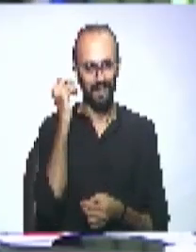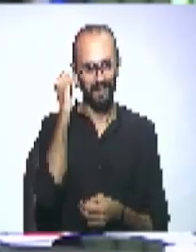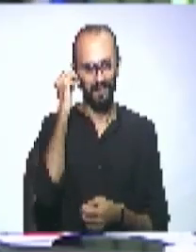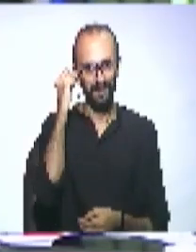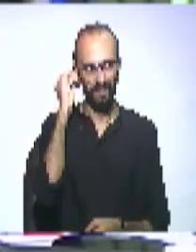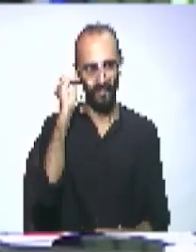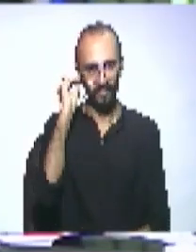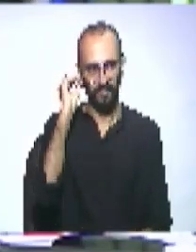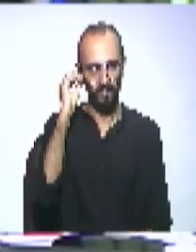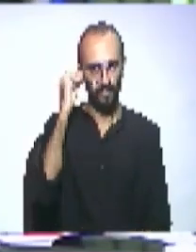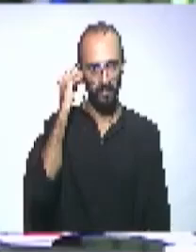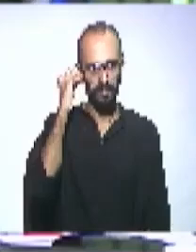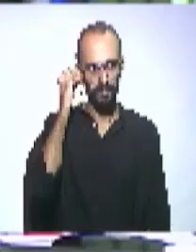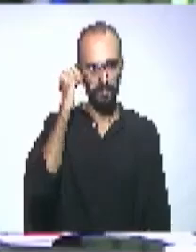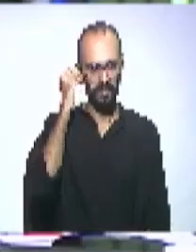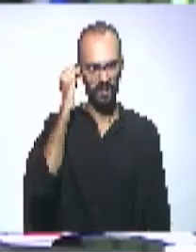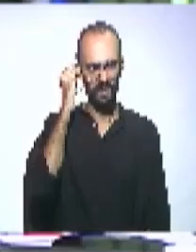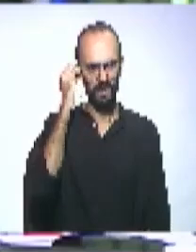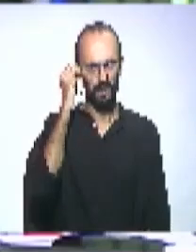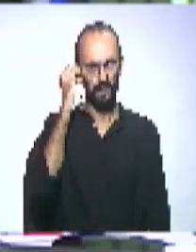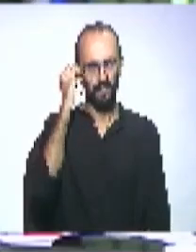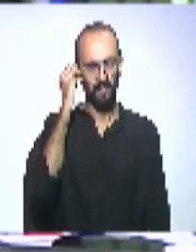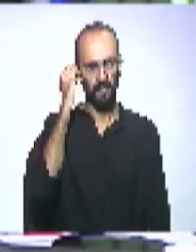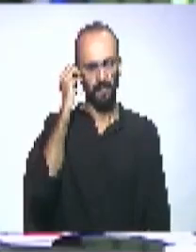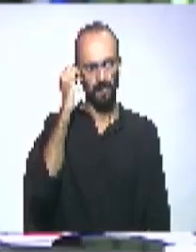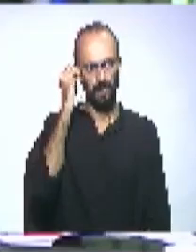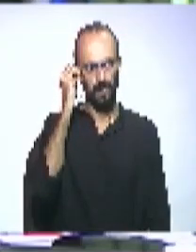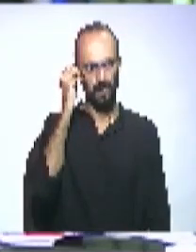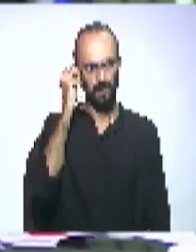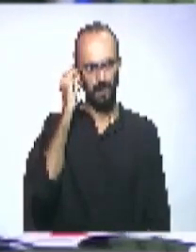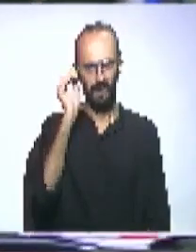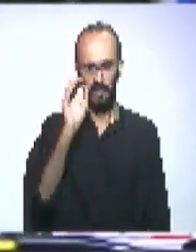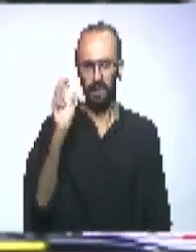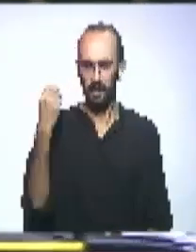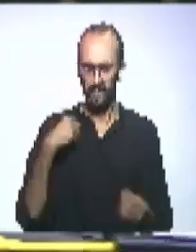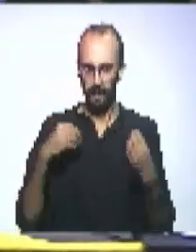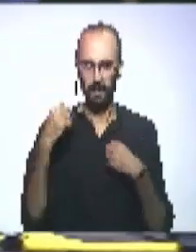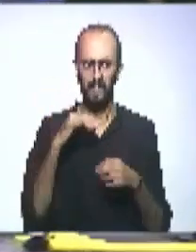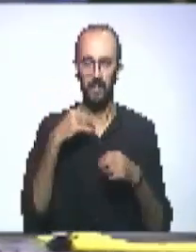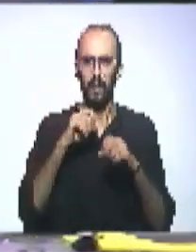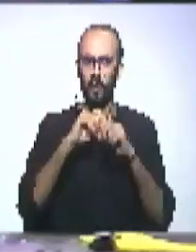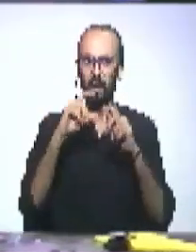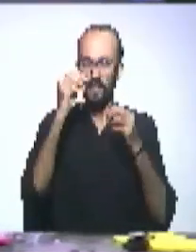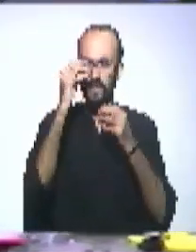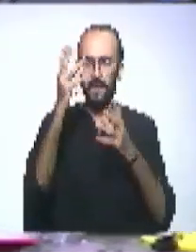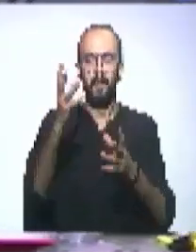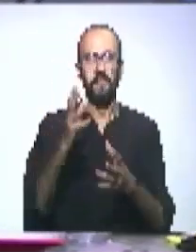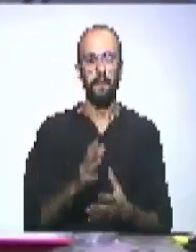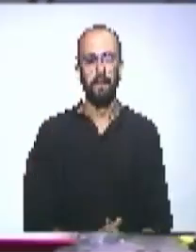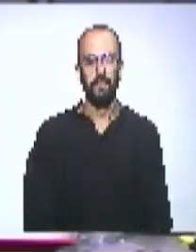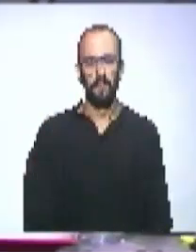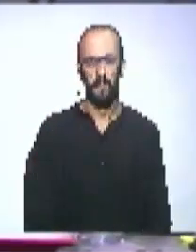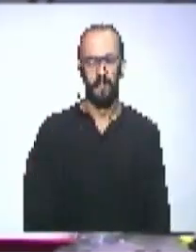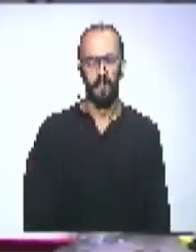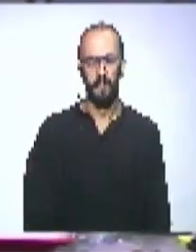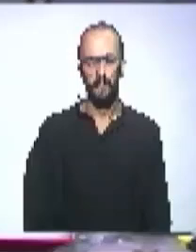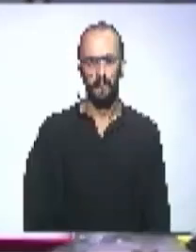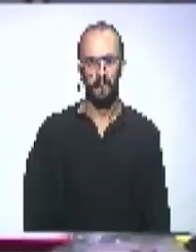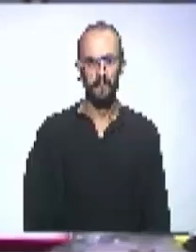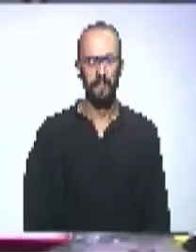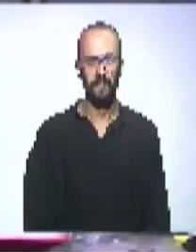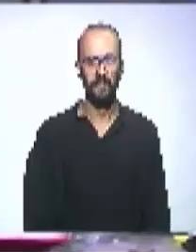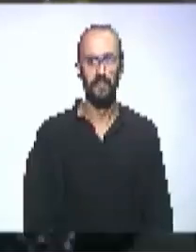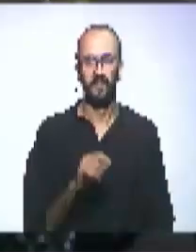بصي بقى يا دكتوره معلش، ما احنا عشان برضو الناس يعني. احنا نحترم تعليقاتهم يعني، لكن بنوضح لهم الموقف بيبقى عامل ازاي. احنا كده